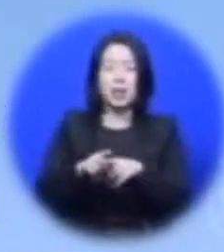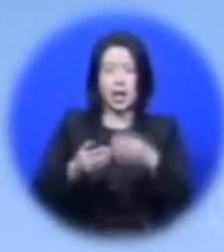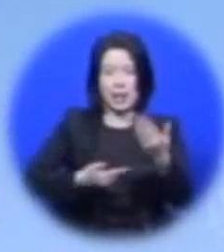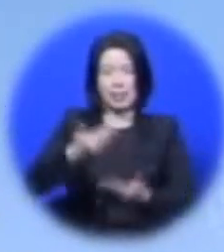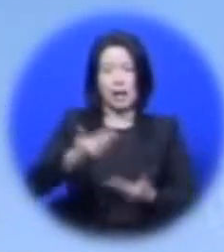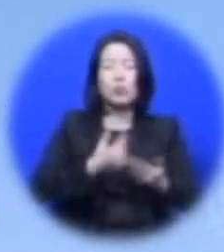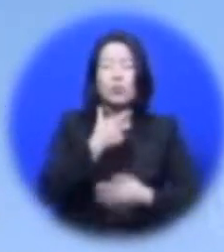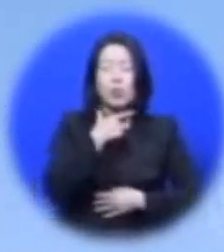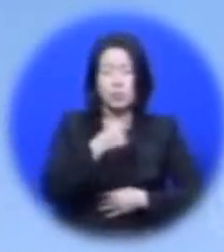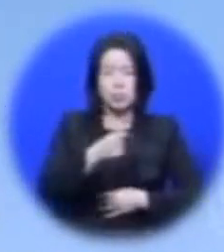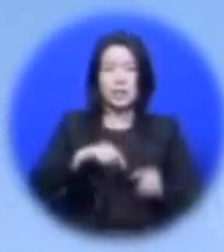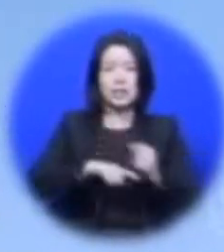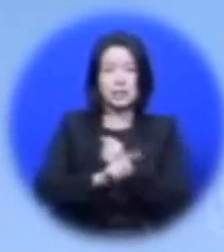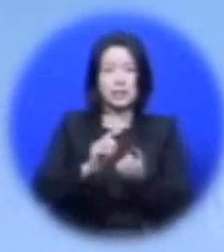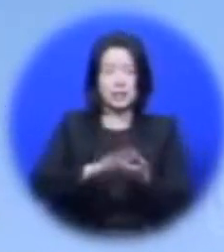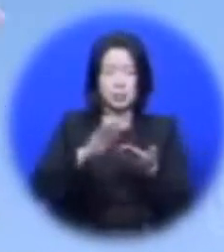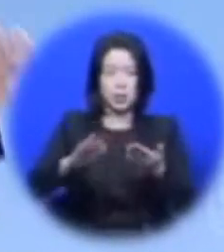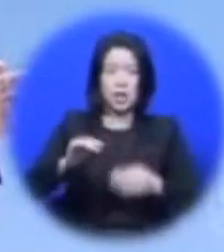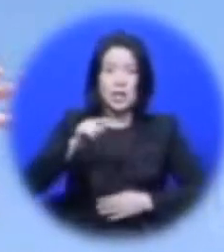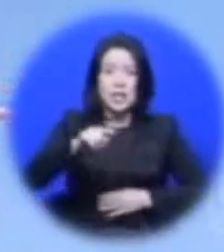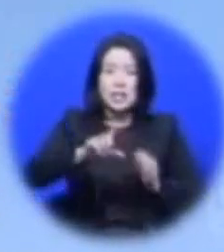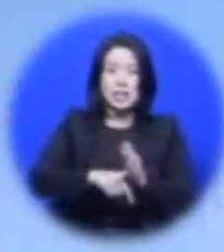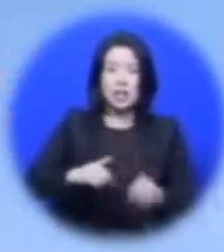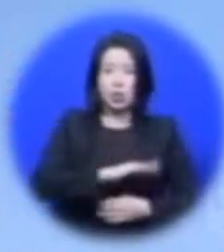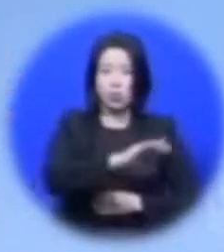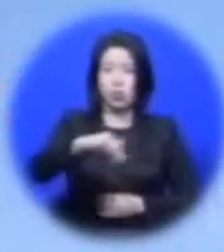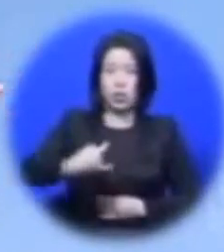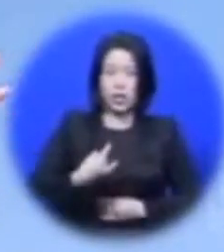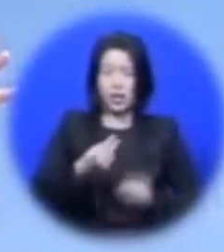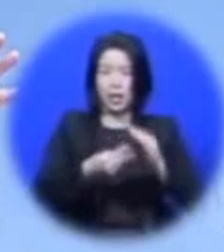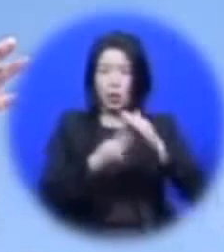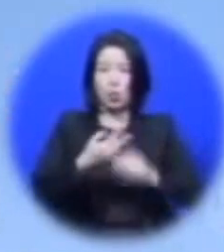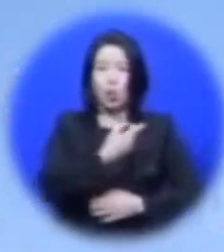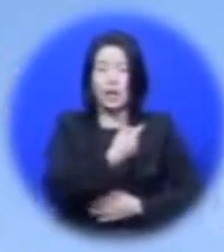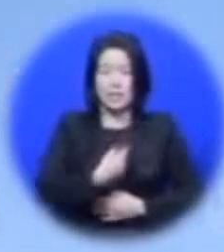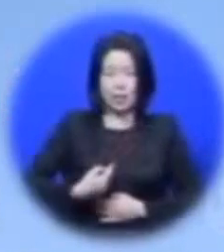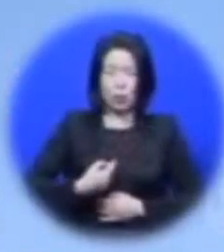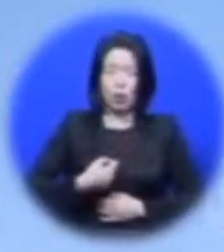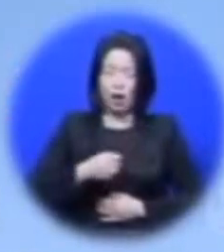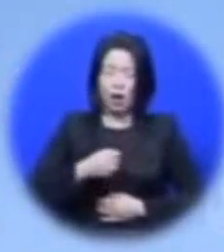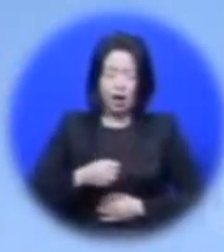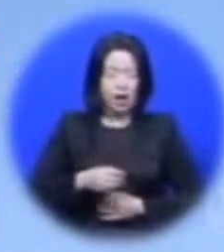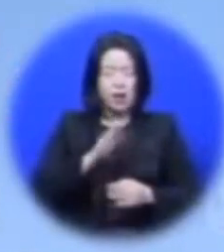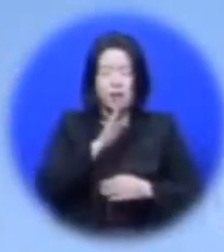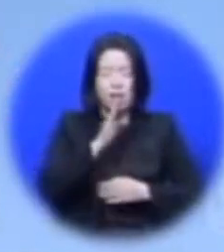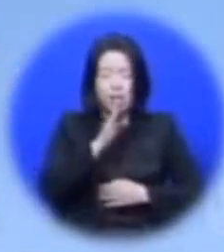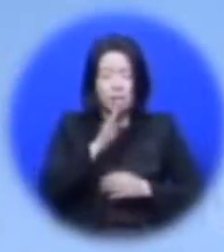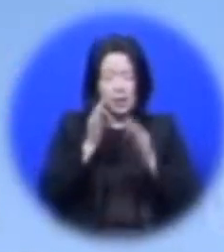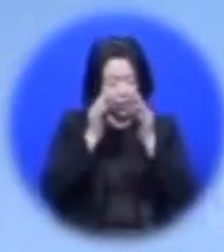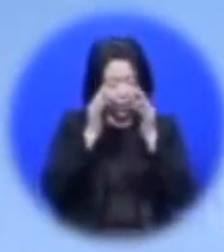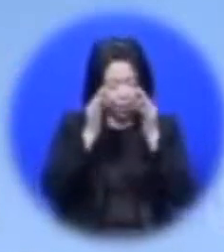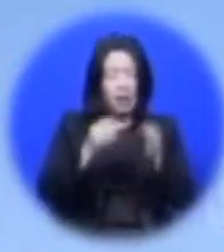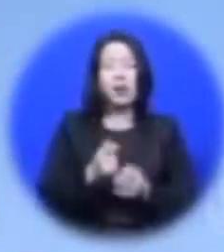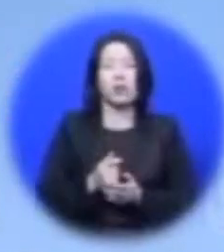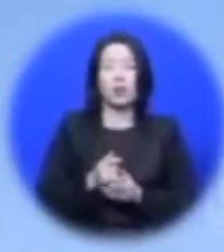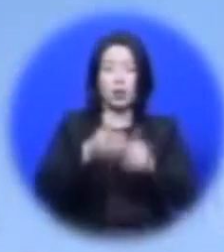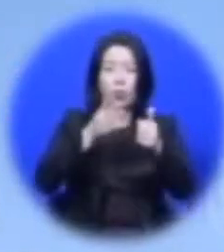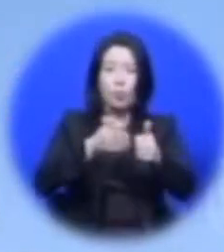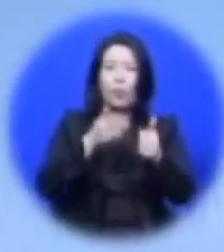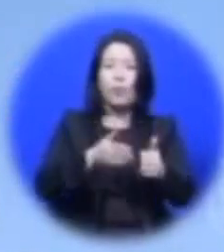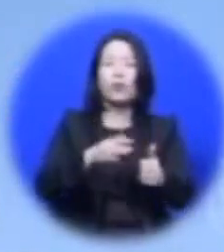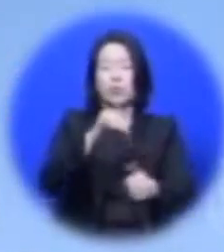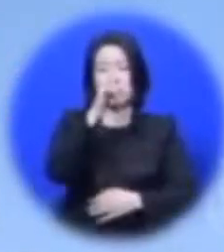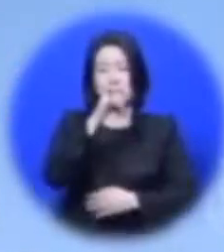싶다는, 오늘 이 시간에 우리들에게 요한 사도가 아주 간곡하게 권하고 있는